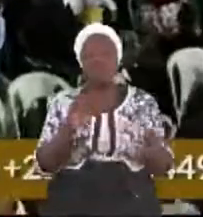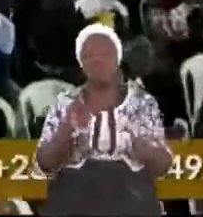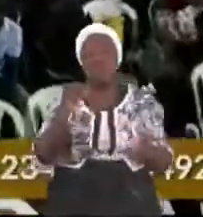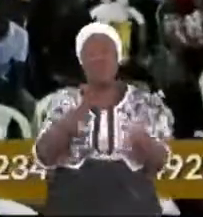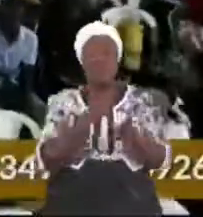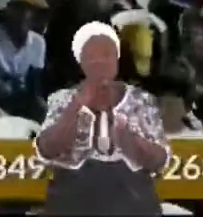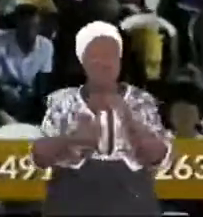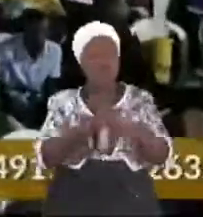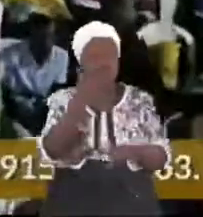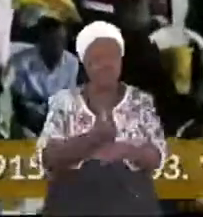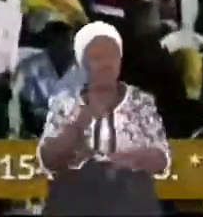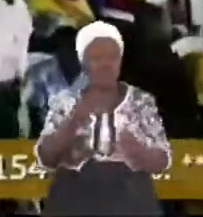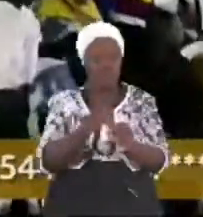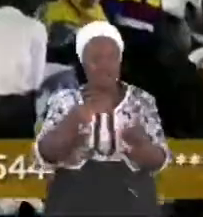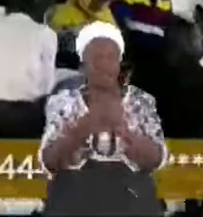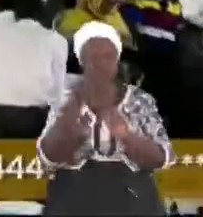de Jésus.